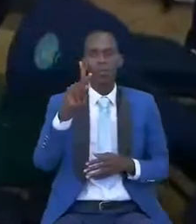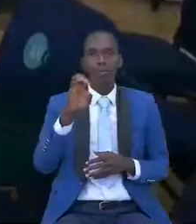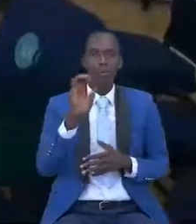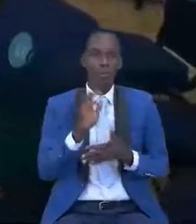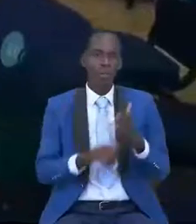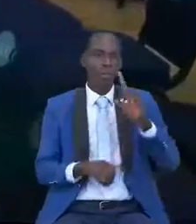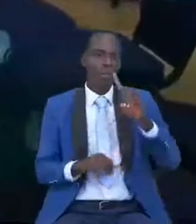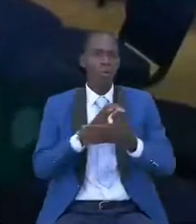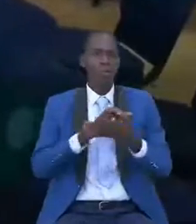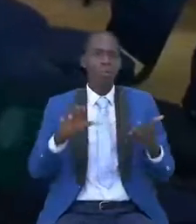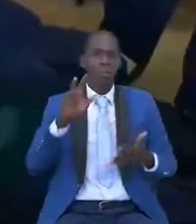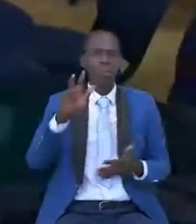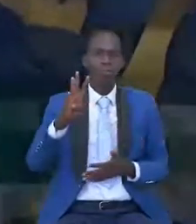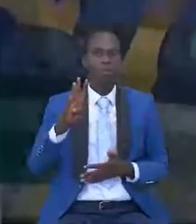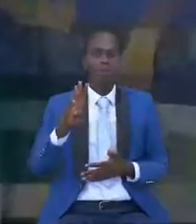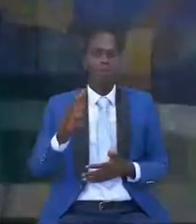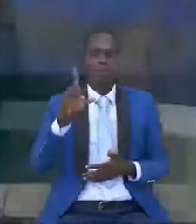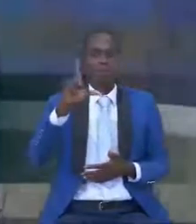En Luc,